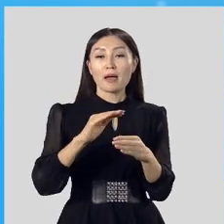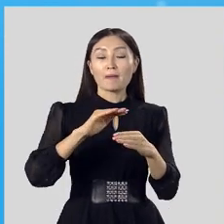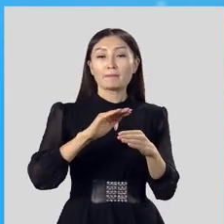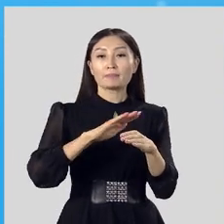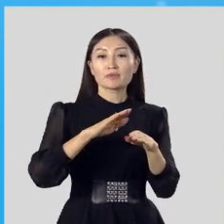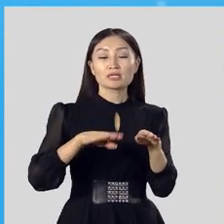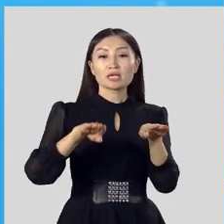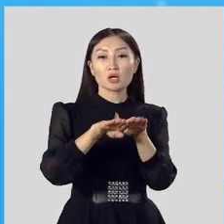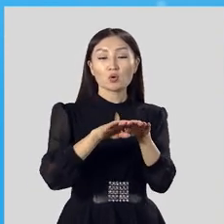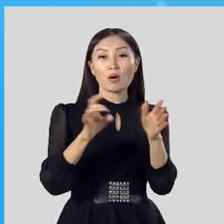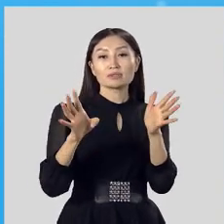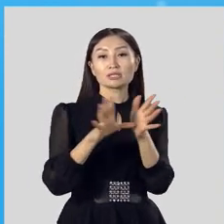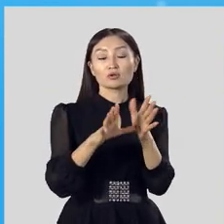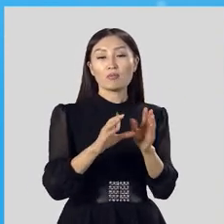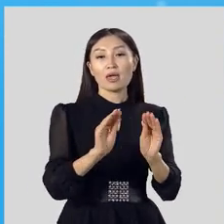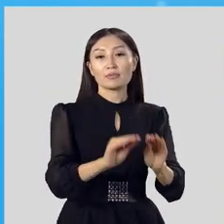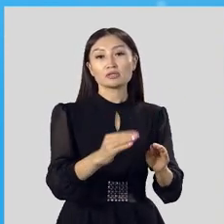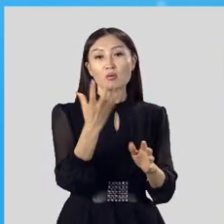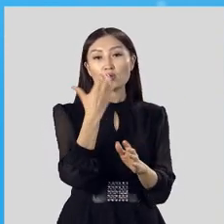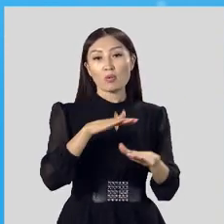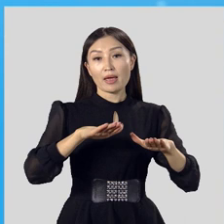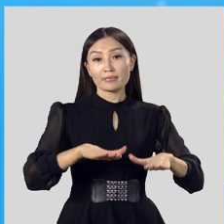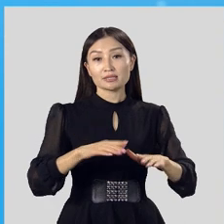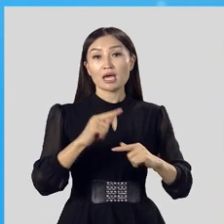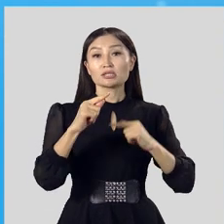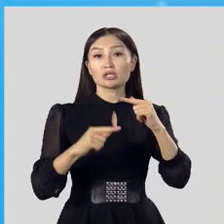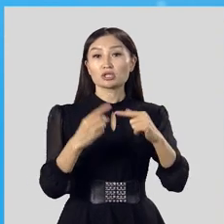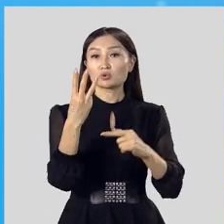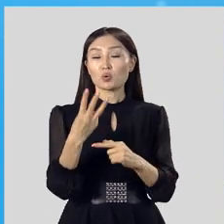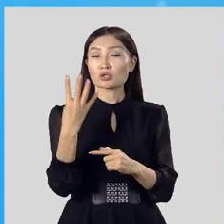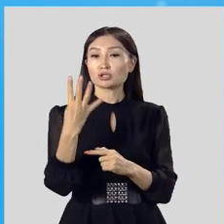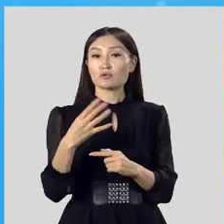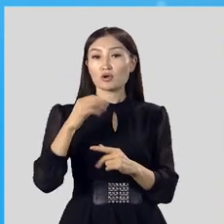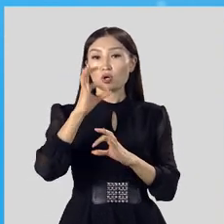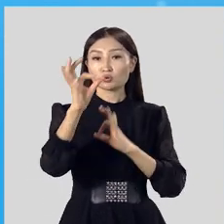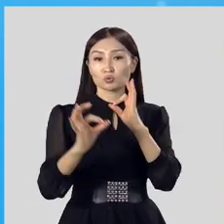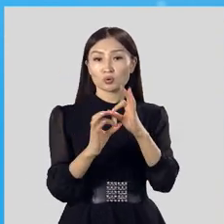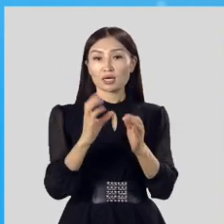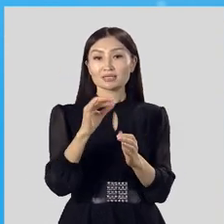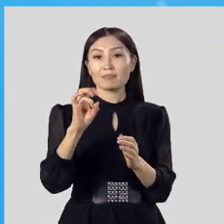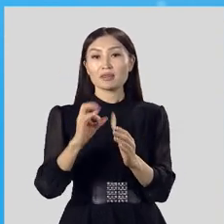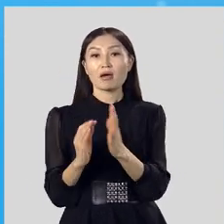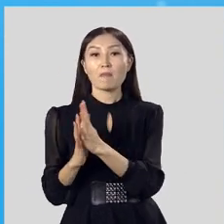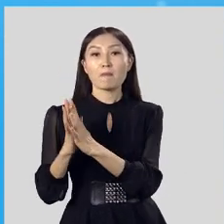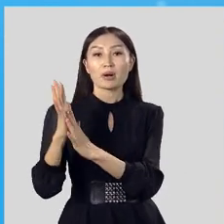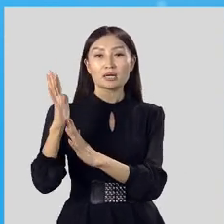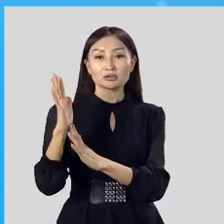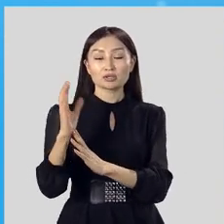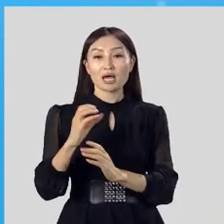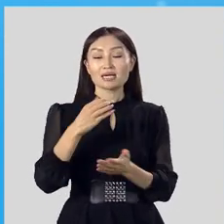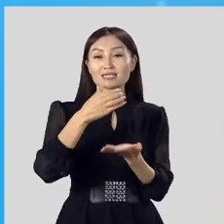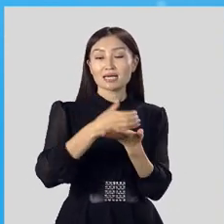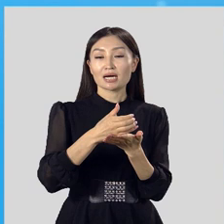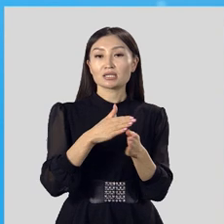прикроем стеклом и поставим в теплое место. Через 3-4 суток семена прорастут. В